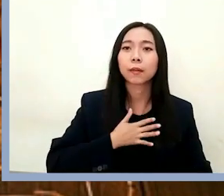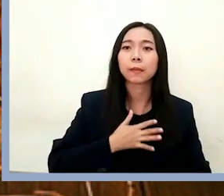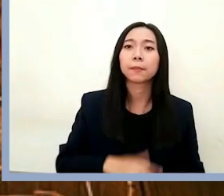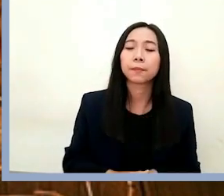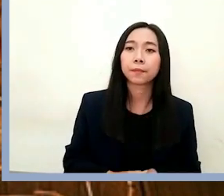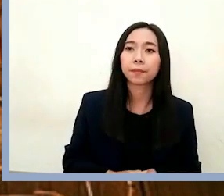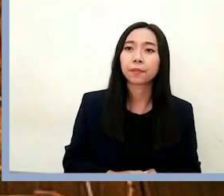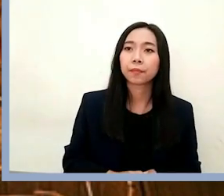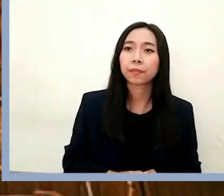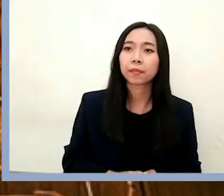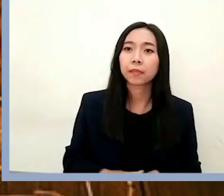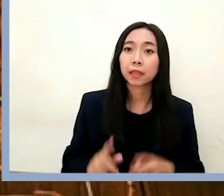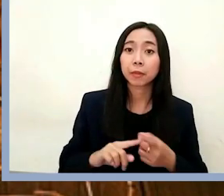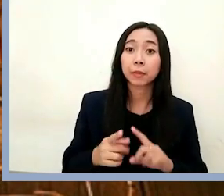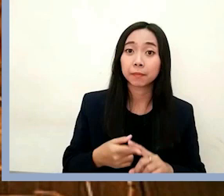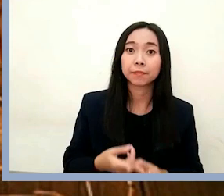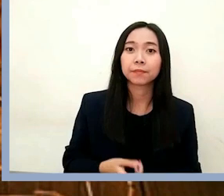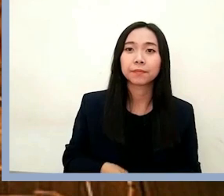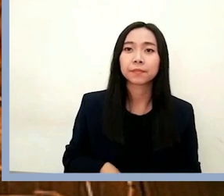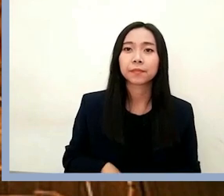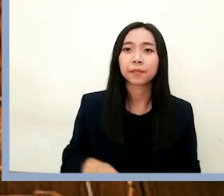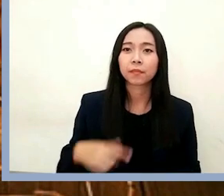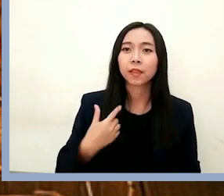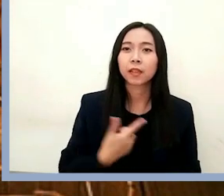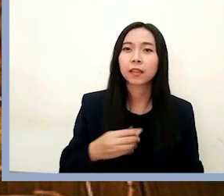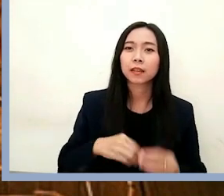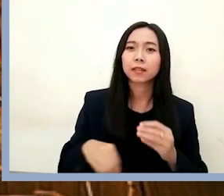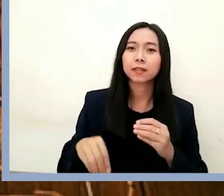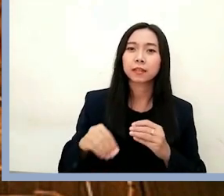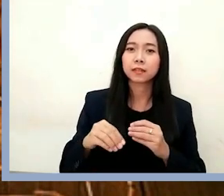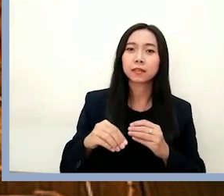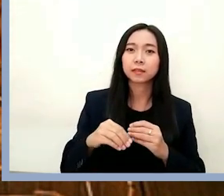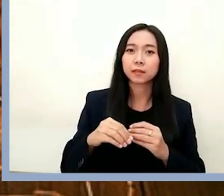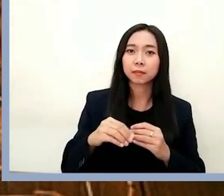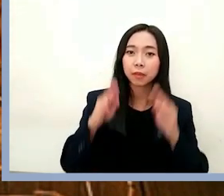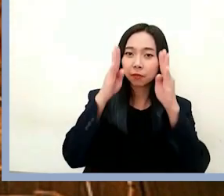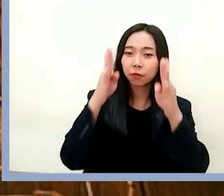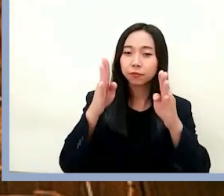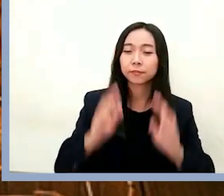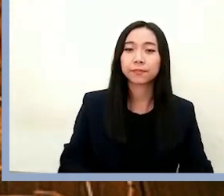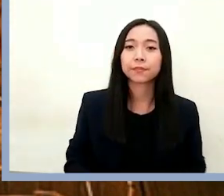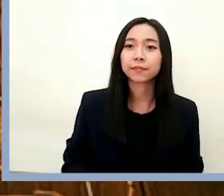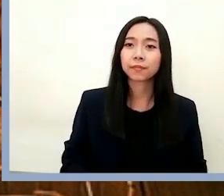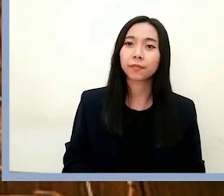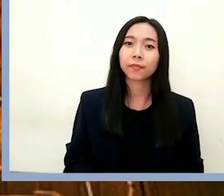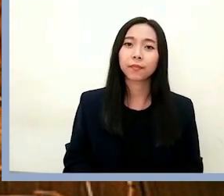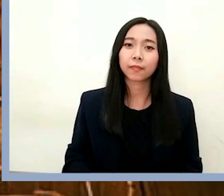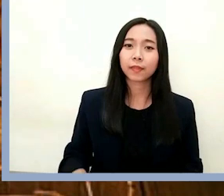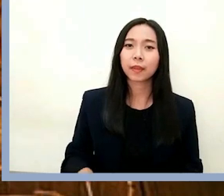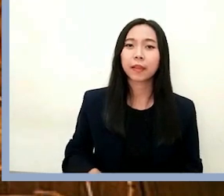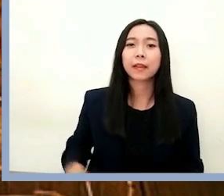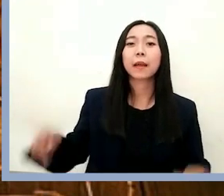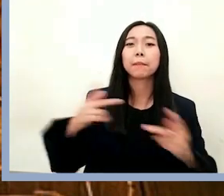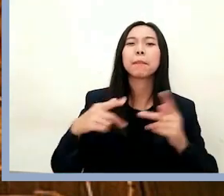saudara-saudara yang dikasihi oleh Tuhan kita makin mengerucut makin melihat titip poin yang penting